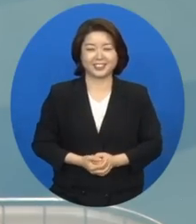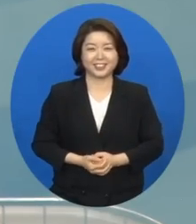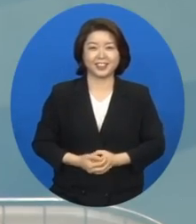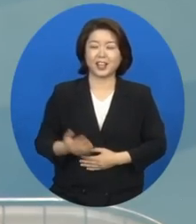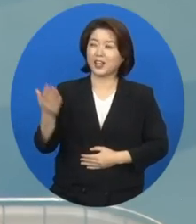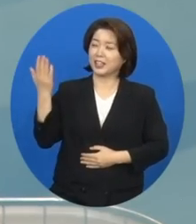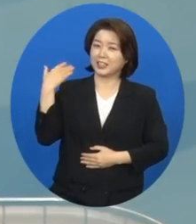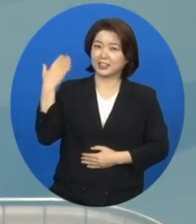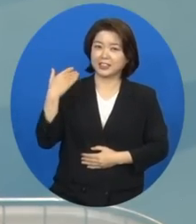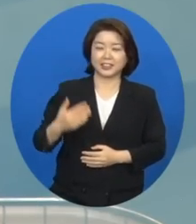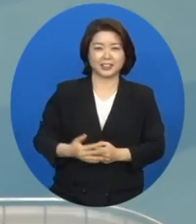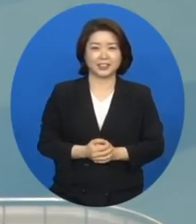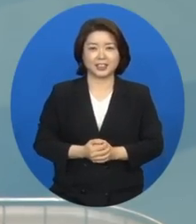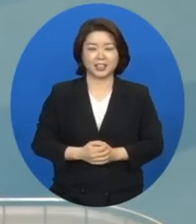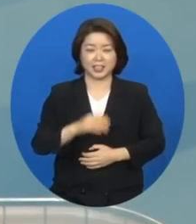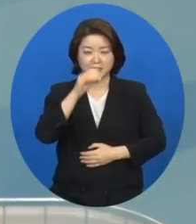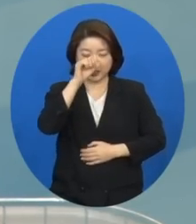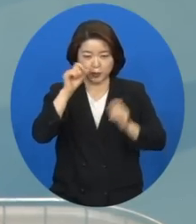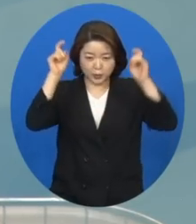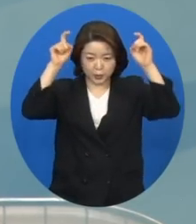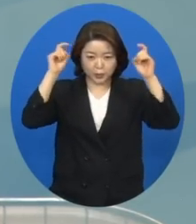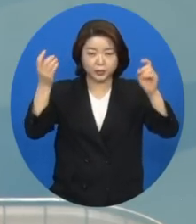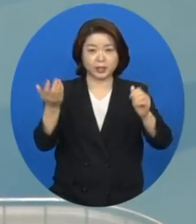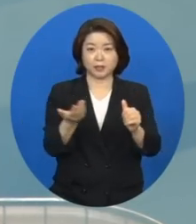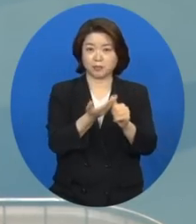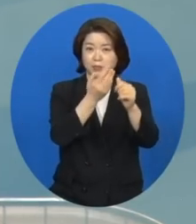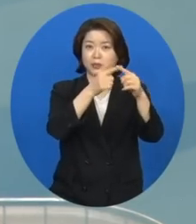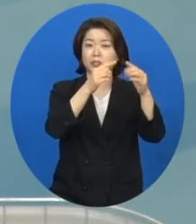지난 서남목자교회 7년의 사역을